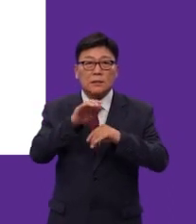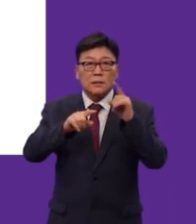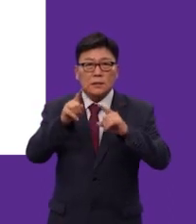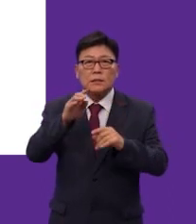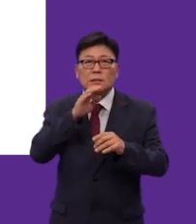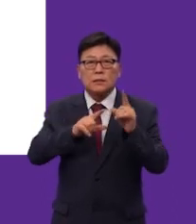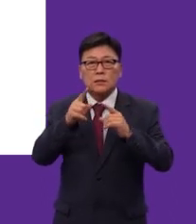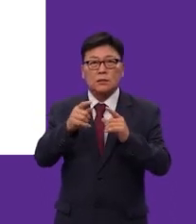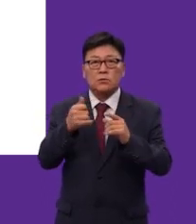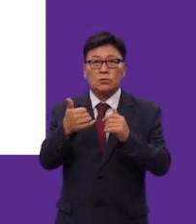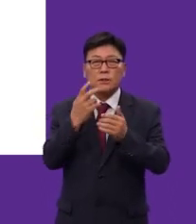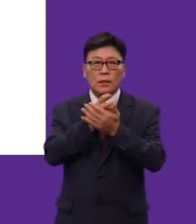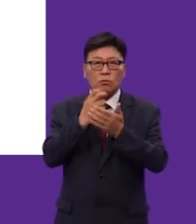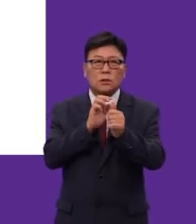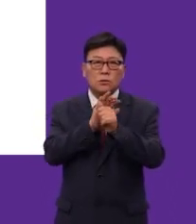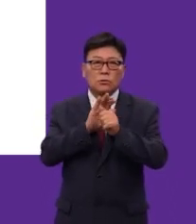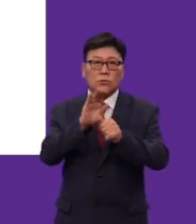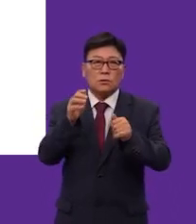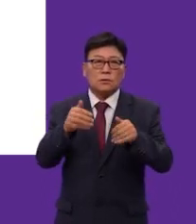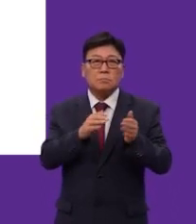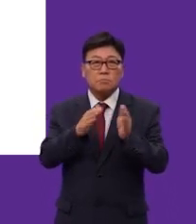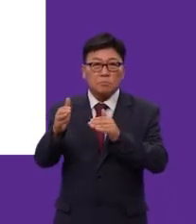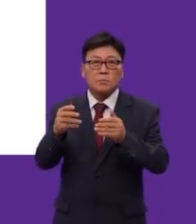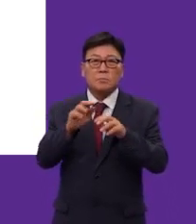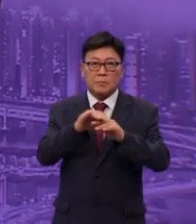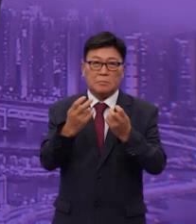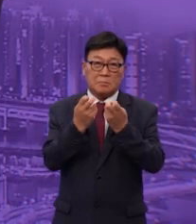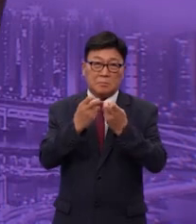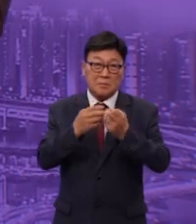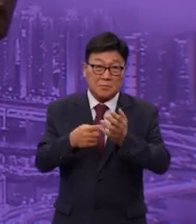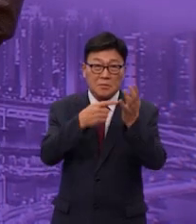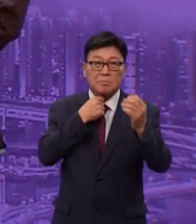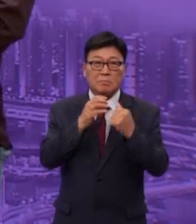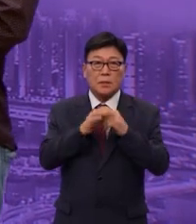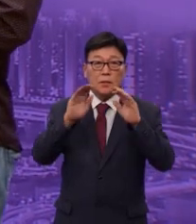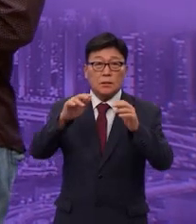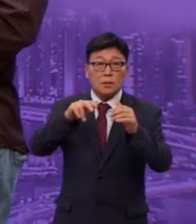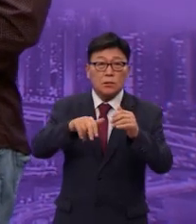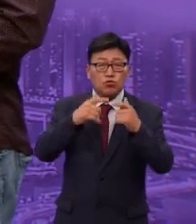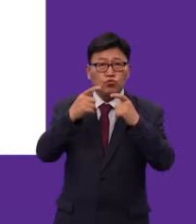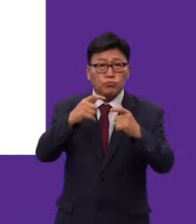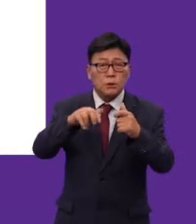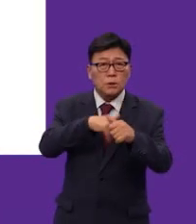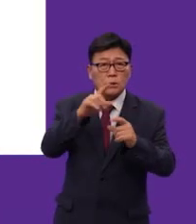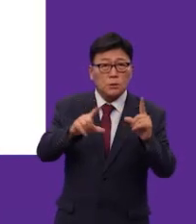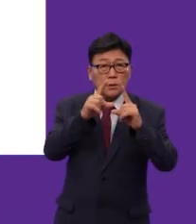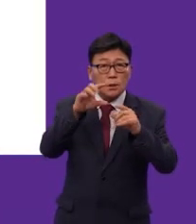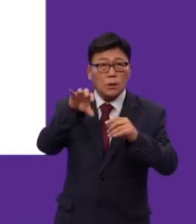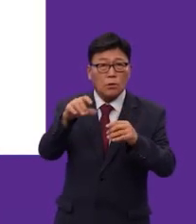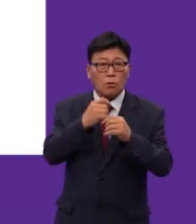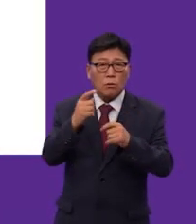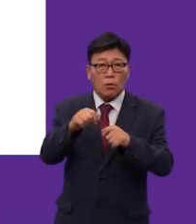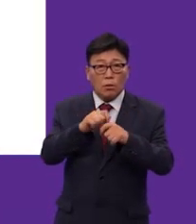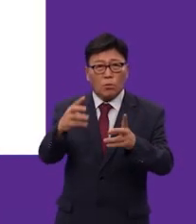실질적인 제도적인 지원에 대한 마련책을 저희는 제안하고자 합니다. 현재 주민 거점 시설은 포화 단계로서